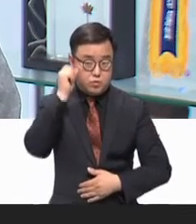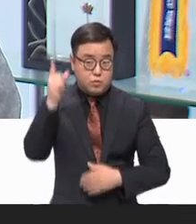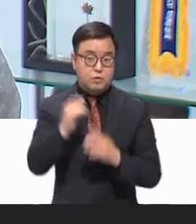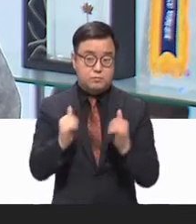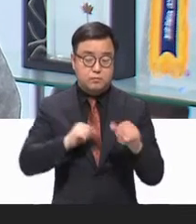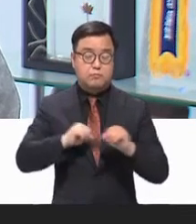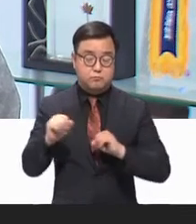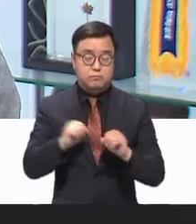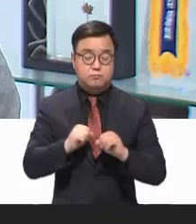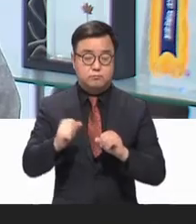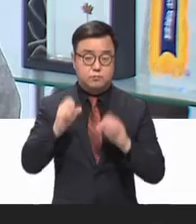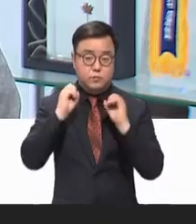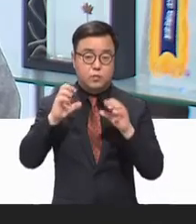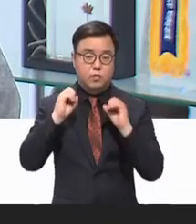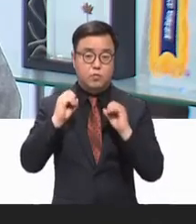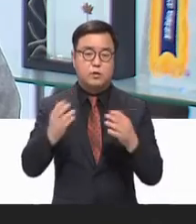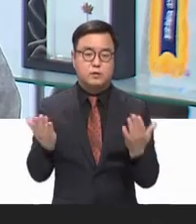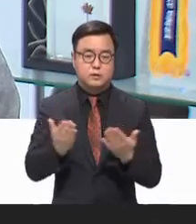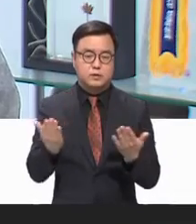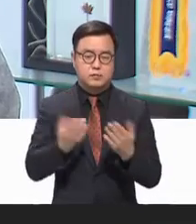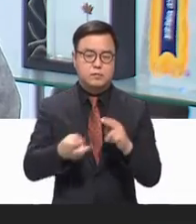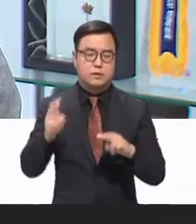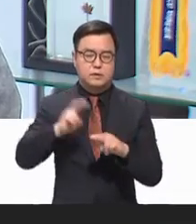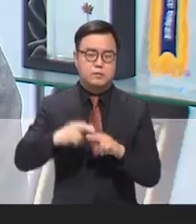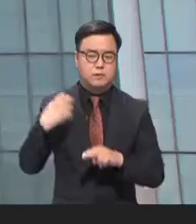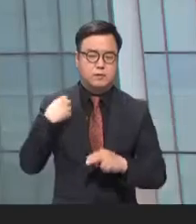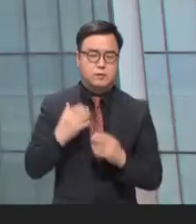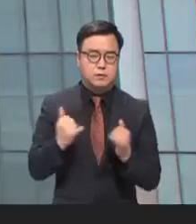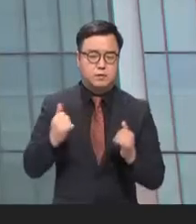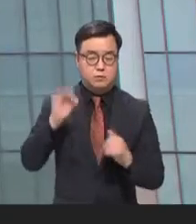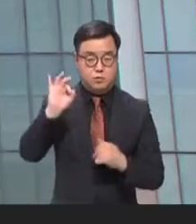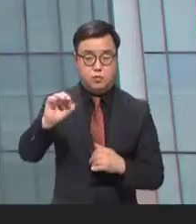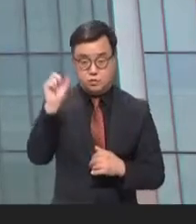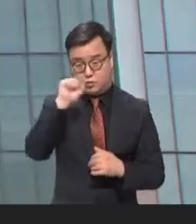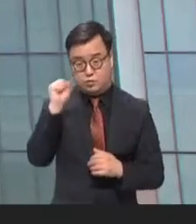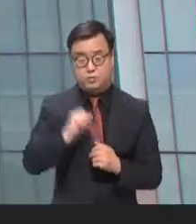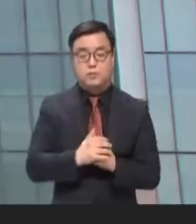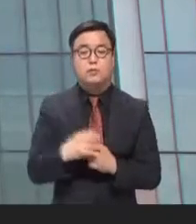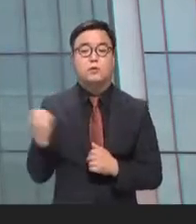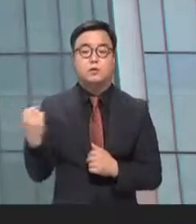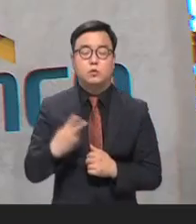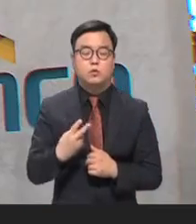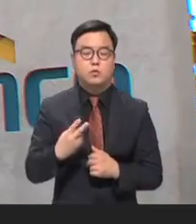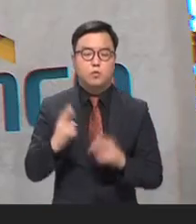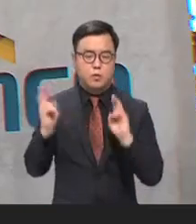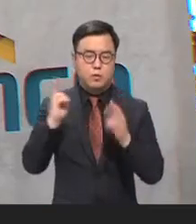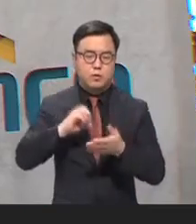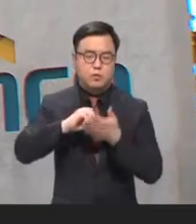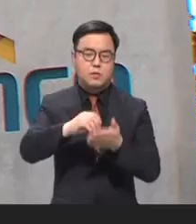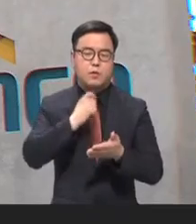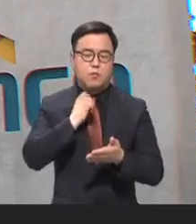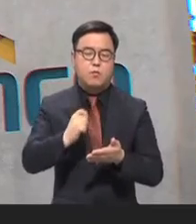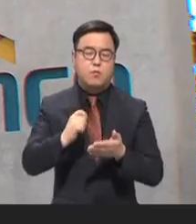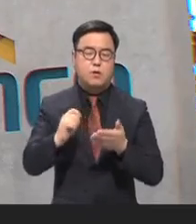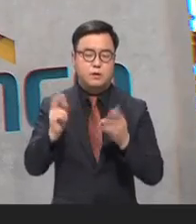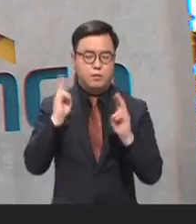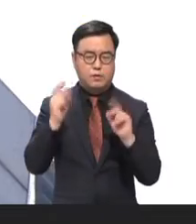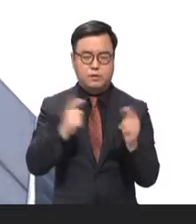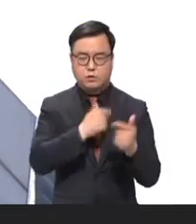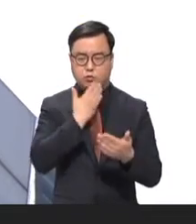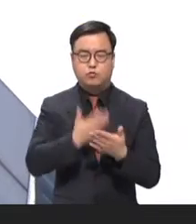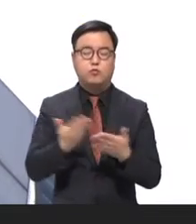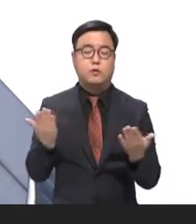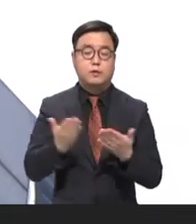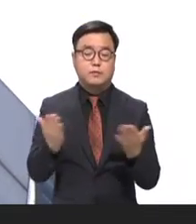아무래도 그 인사 담당자들이 보기에도 좋게 보일 것 같습니다. 전문가들은 또 입사하고 싶은 기업의 중점 사업을 정리해